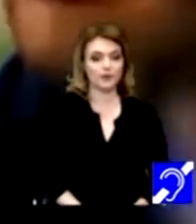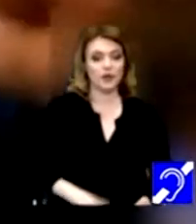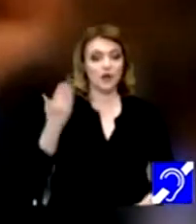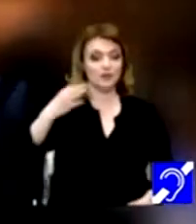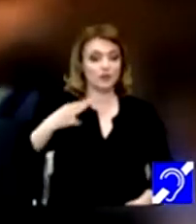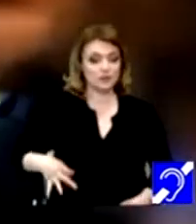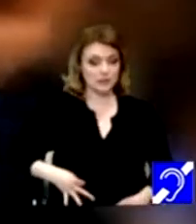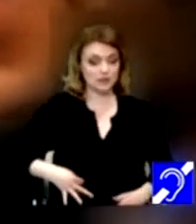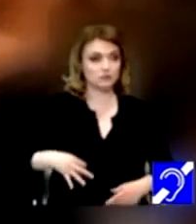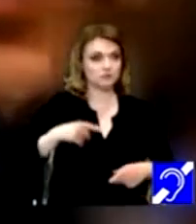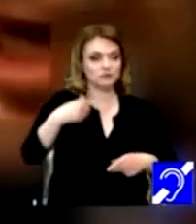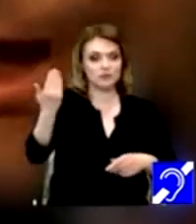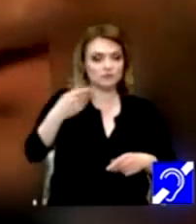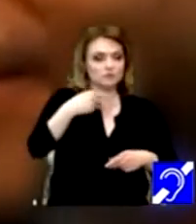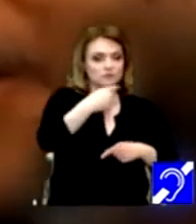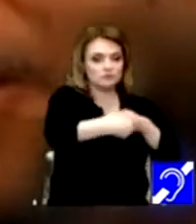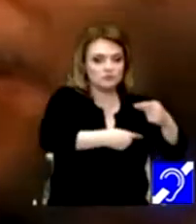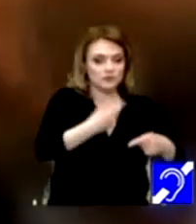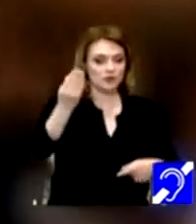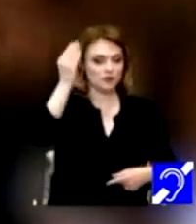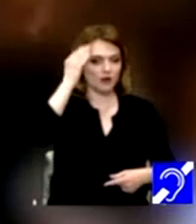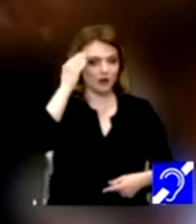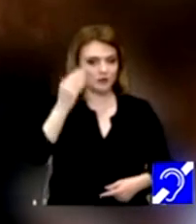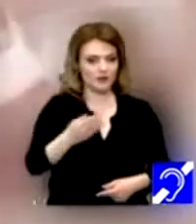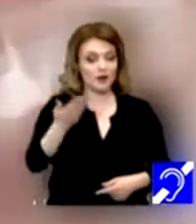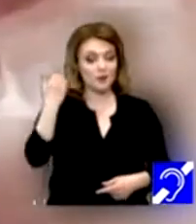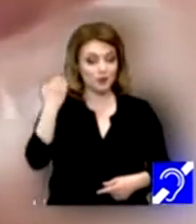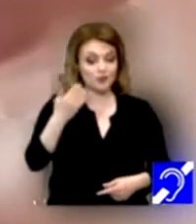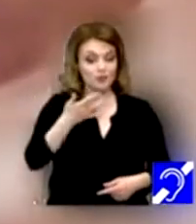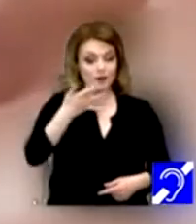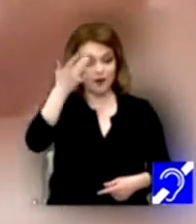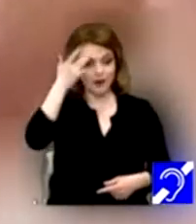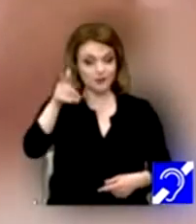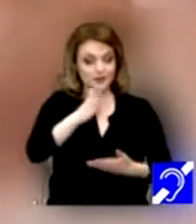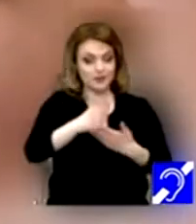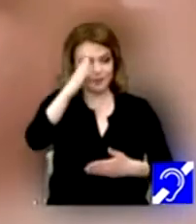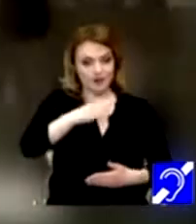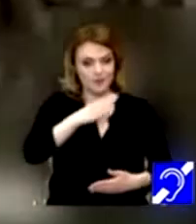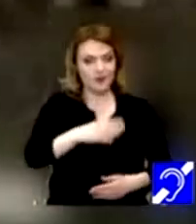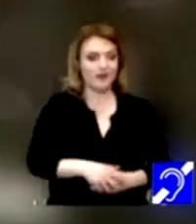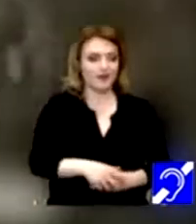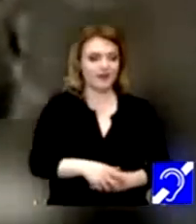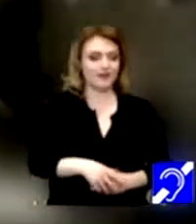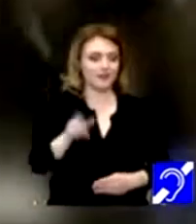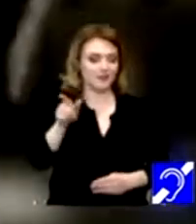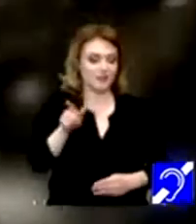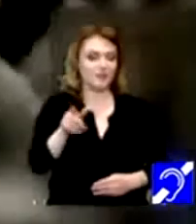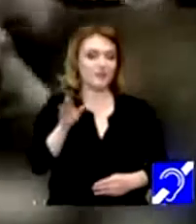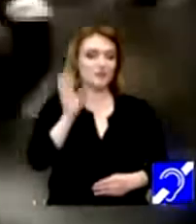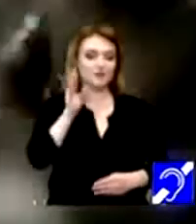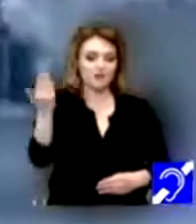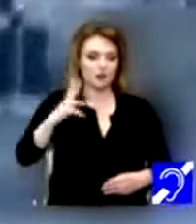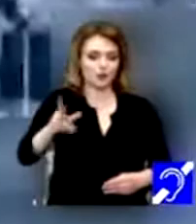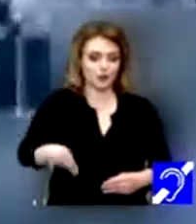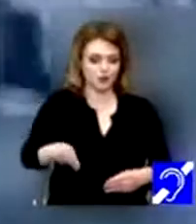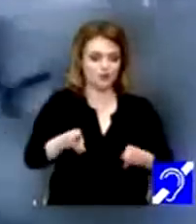Fiul Cristi le-a moștenit talentul, iar în vara anului trecut a devenit tată. Pe fica lui a numit-o Doina în cinstea mamei sale. Nu războiul le-a luat viața, dar